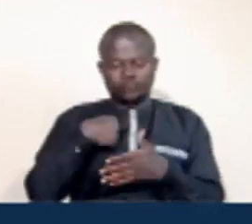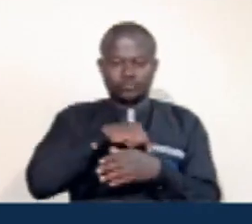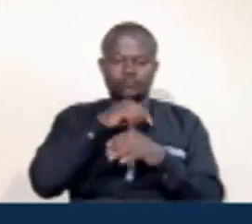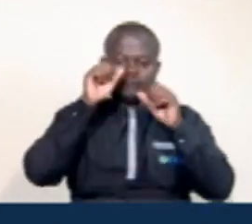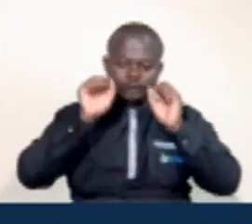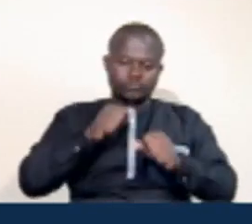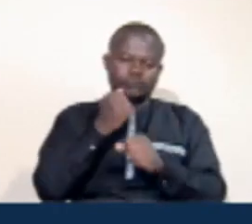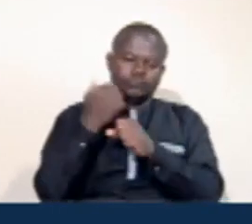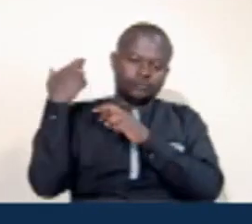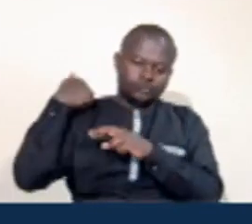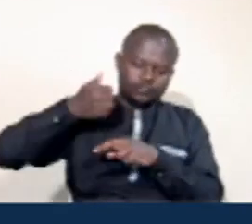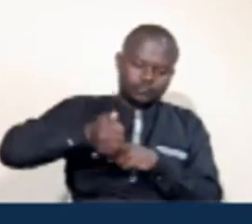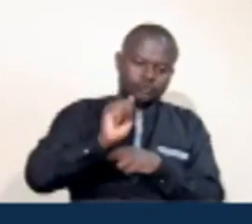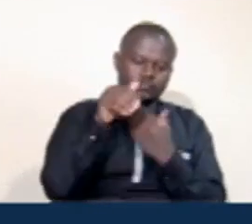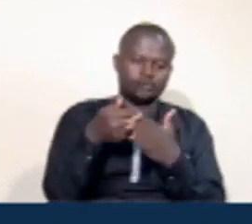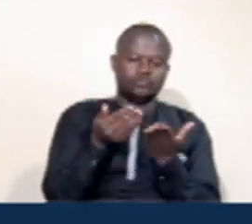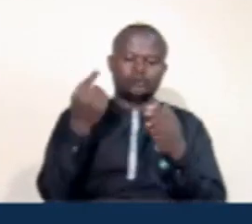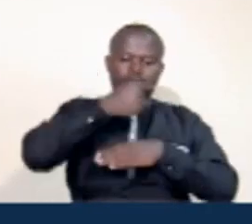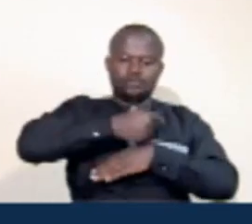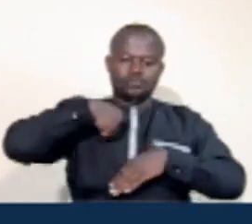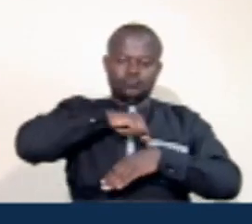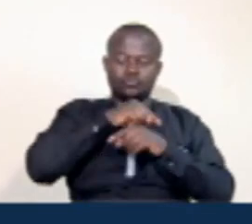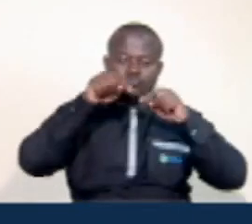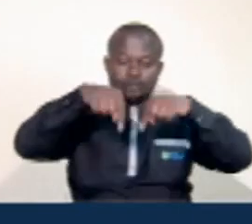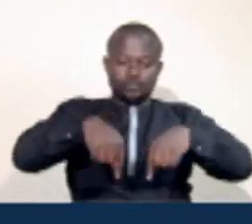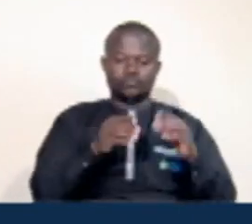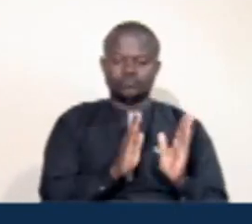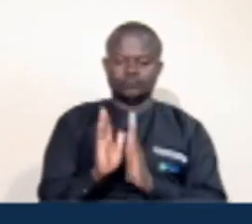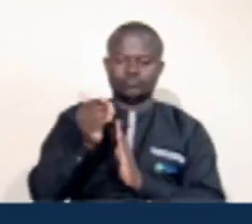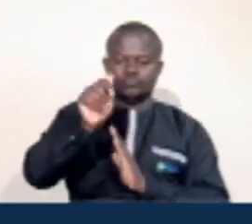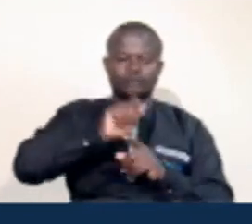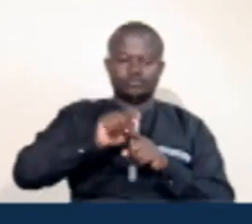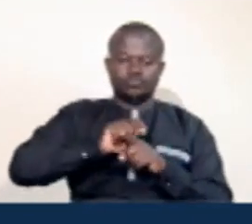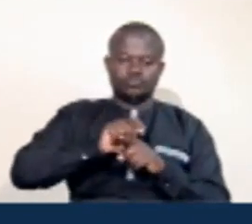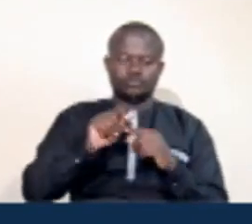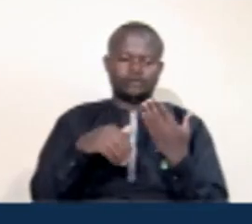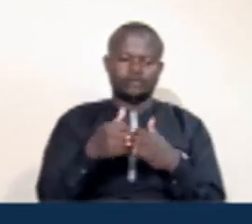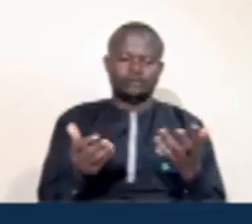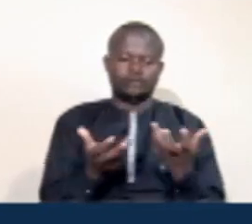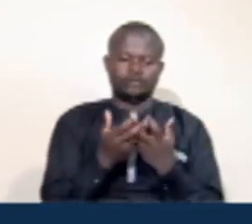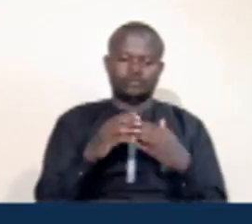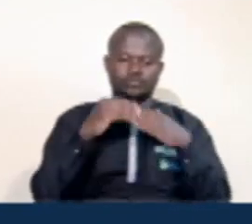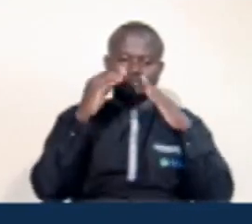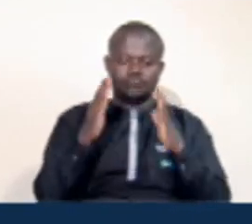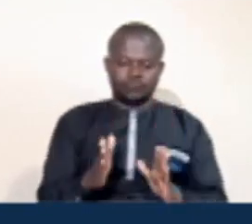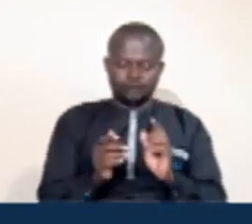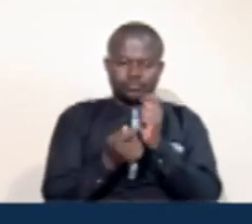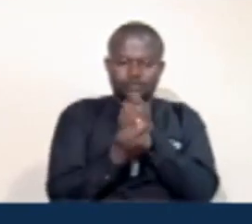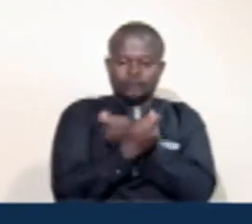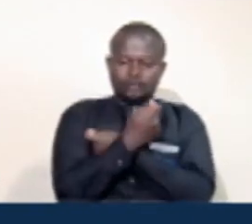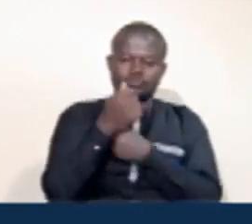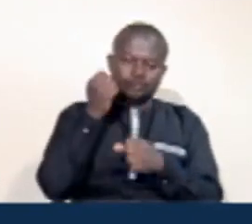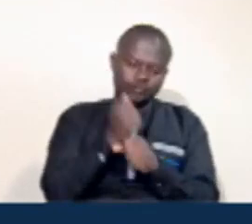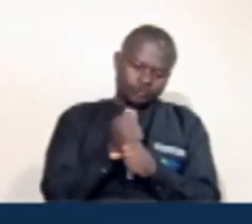babasha kuzuza inshingano zabo. Uyu munsi rero tukaba twarateguye ariya mahugurwa ajyanye n'ubuyobozi